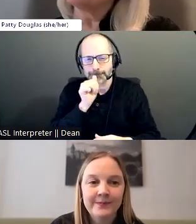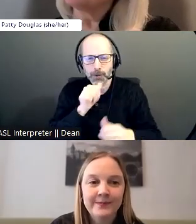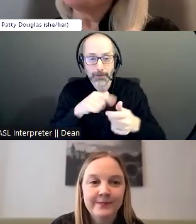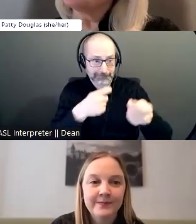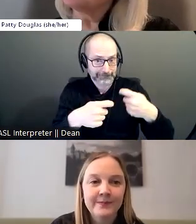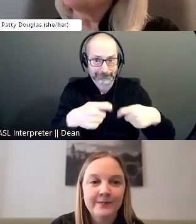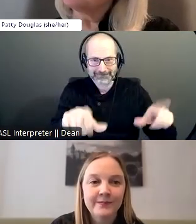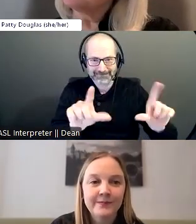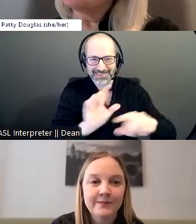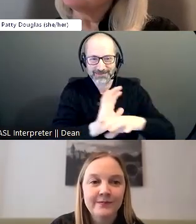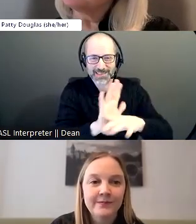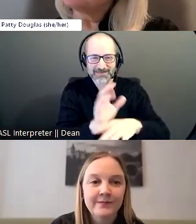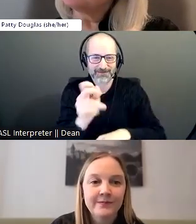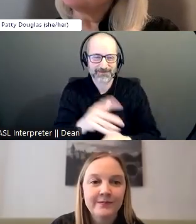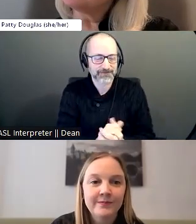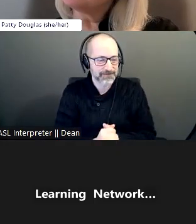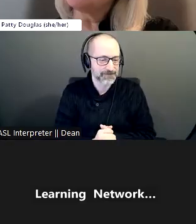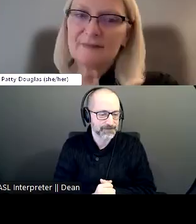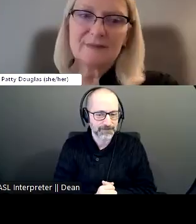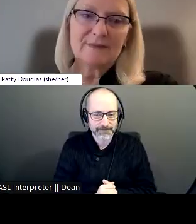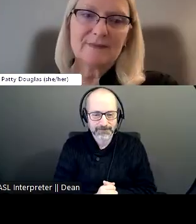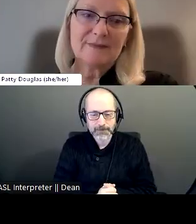votre patience.